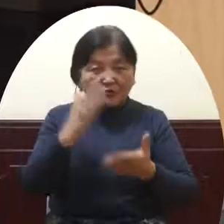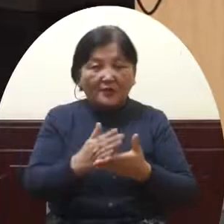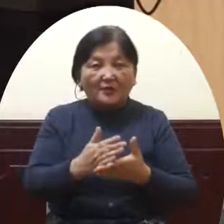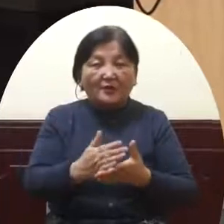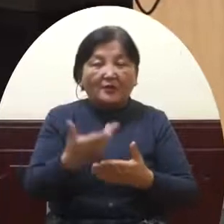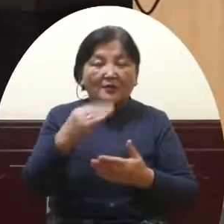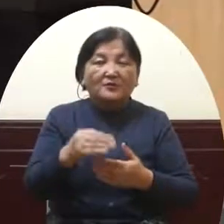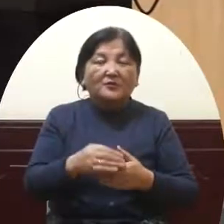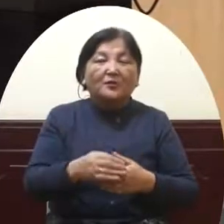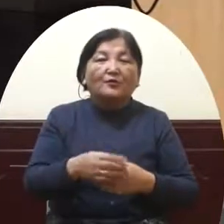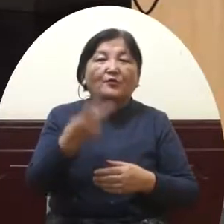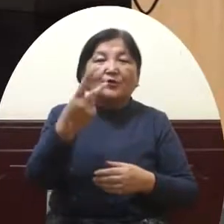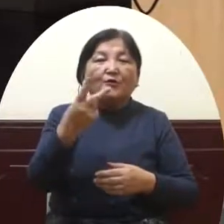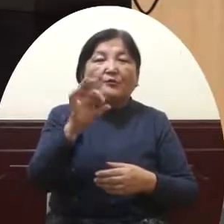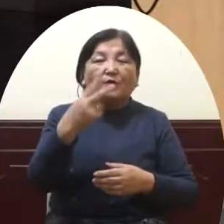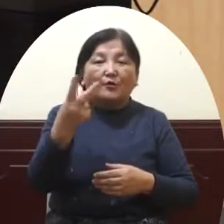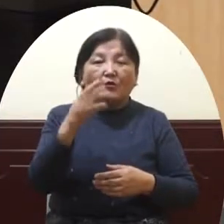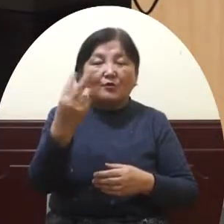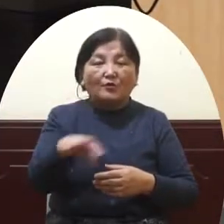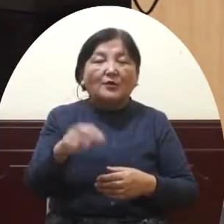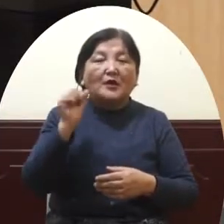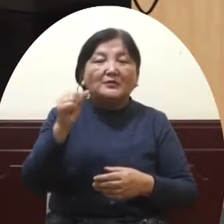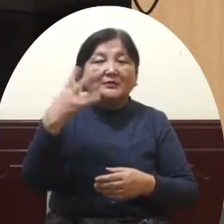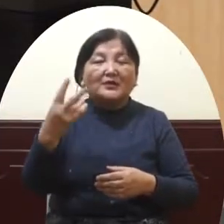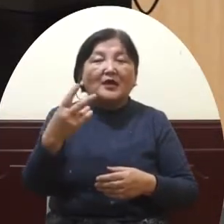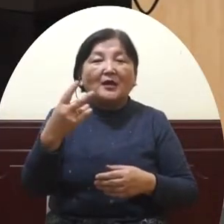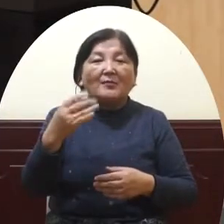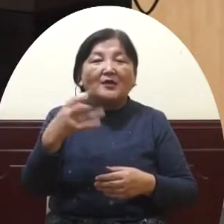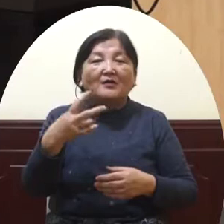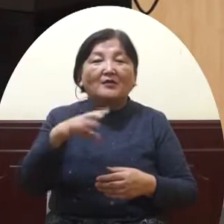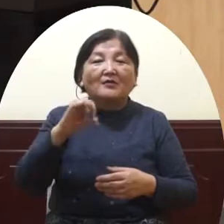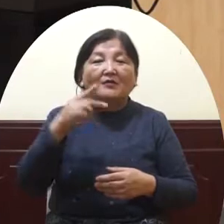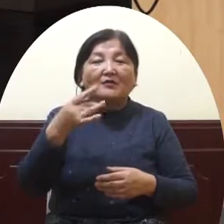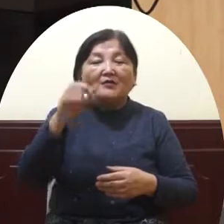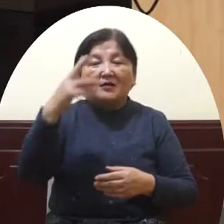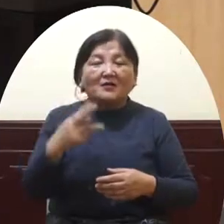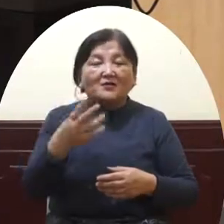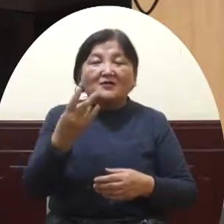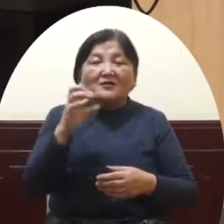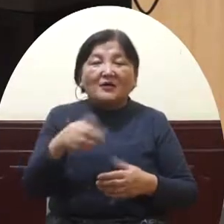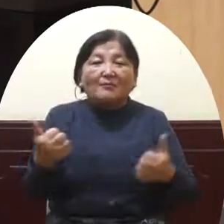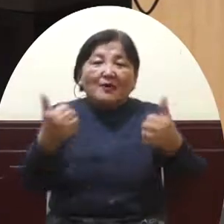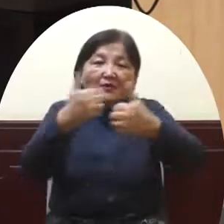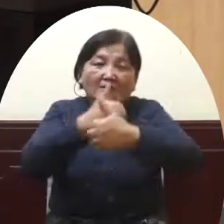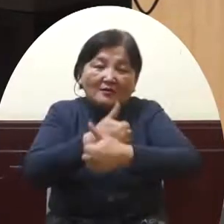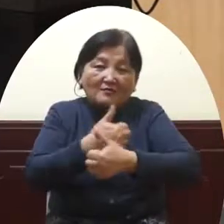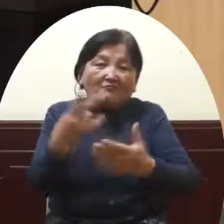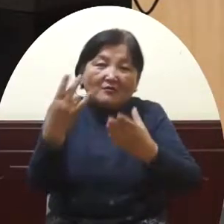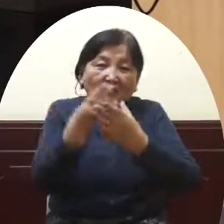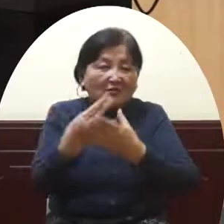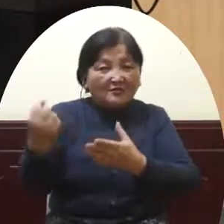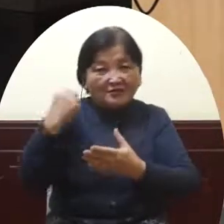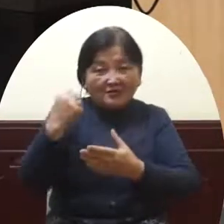сонгуульд өрсөлдөхүйц хэмжээний хүчтэй интеграц нэгдэл, эв нэгдлийг бий болгож чадчихв гэвэл үгүй юм шиг байна гэж харж